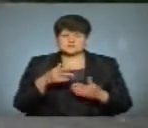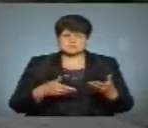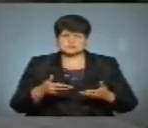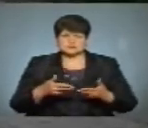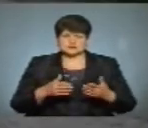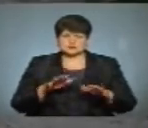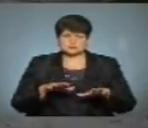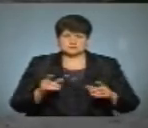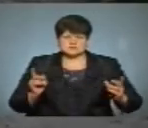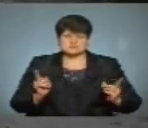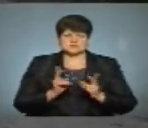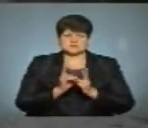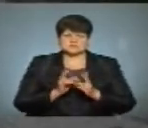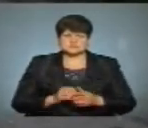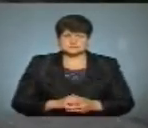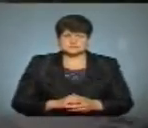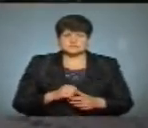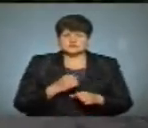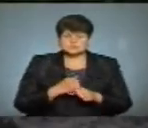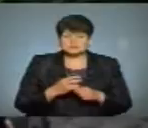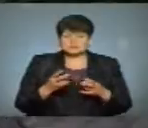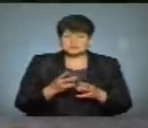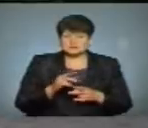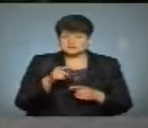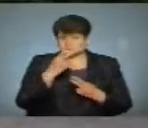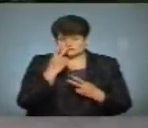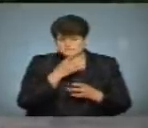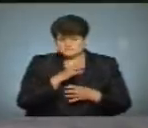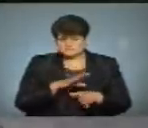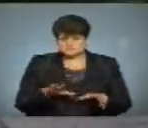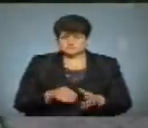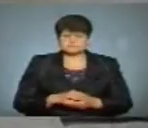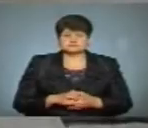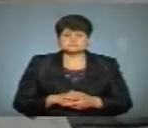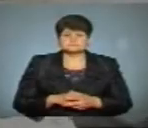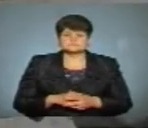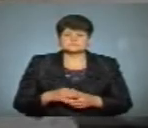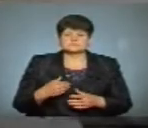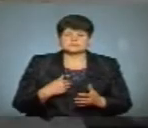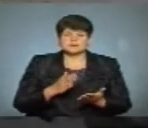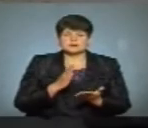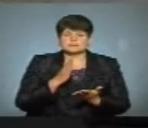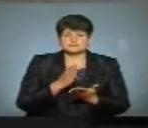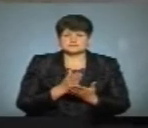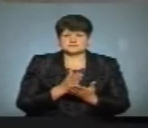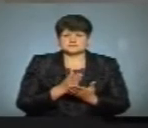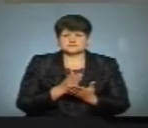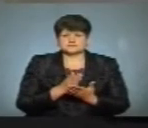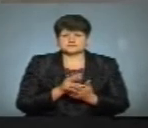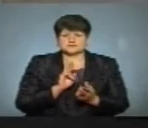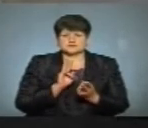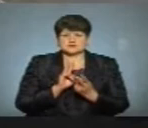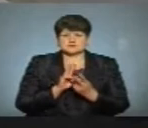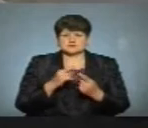Завдання – зробити це максимально непомітно, каже учасниця Надія Дзяд. Ми прямуємо на зустріч